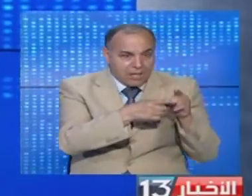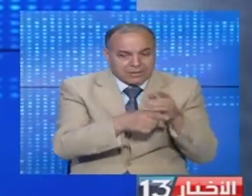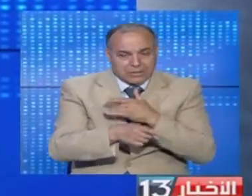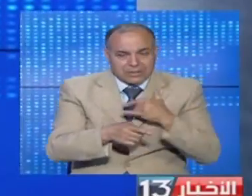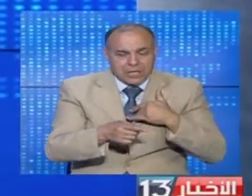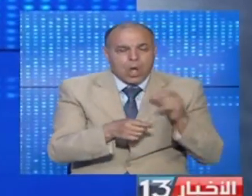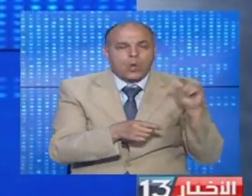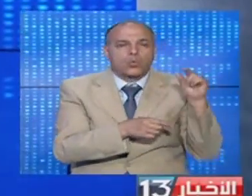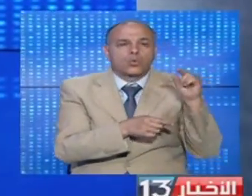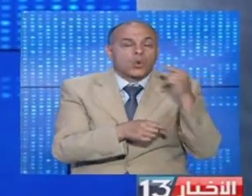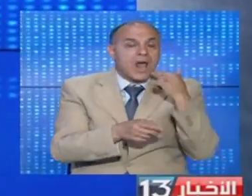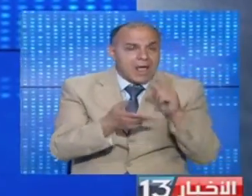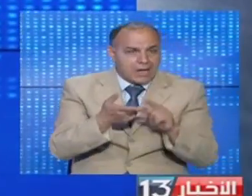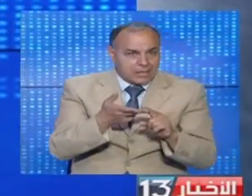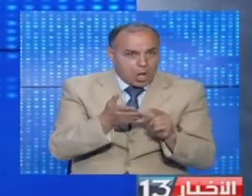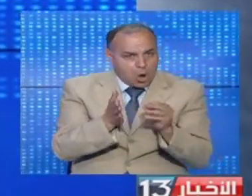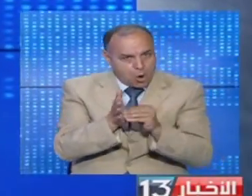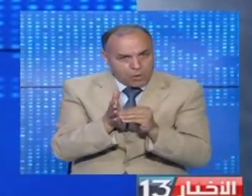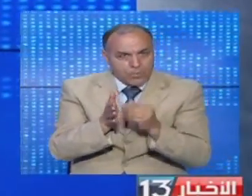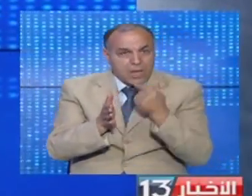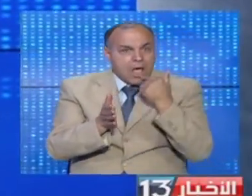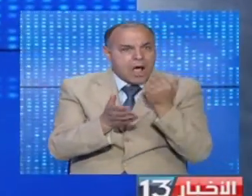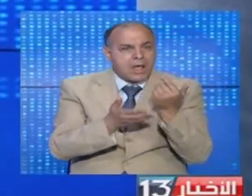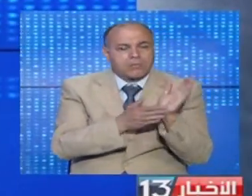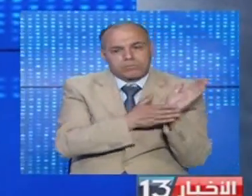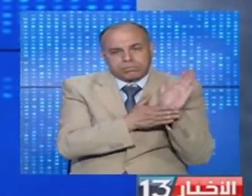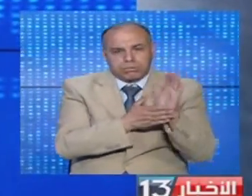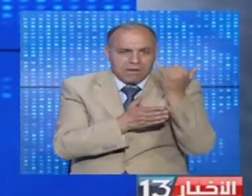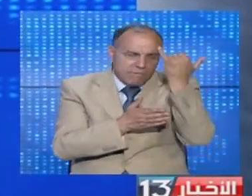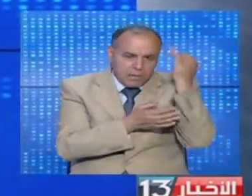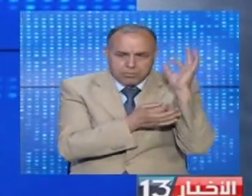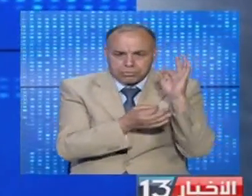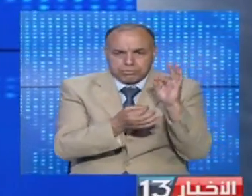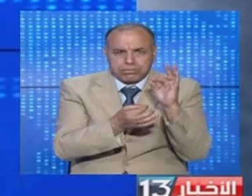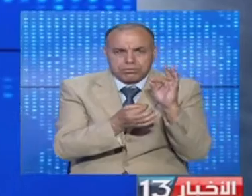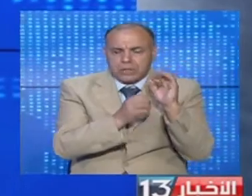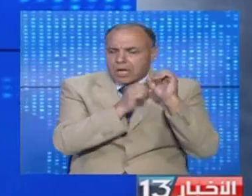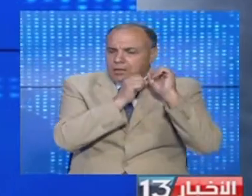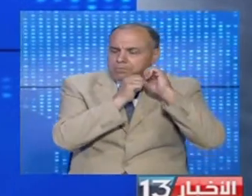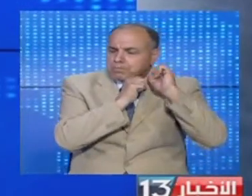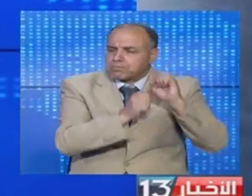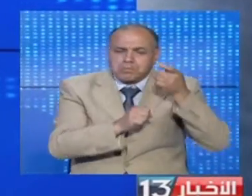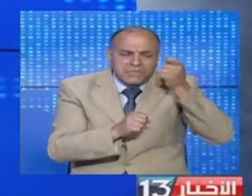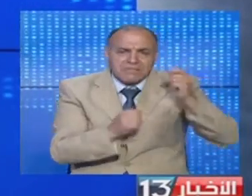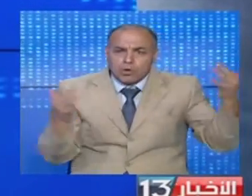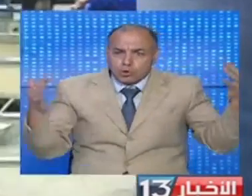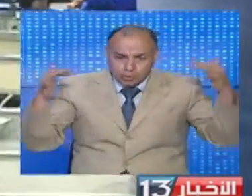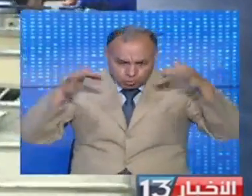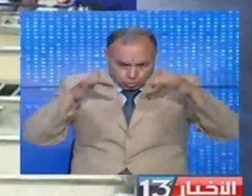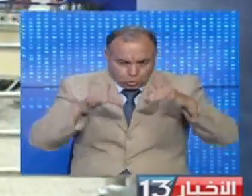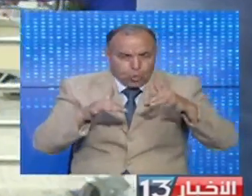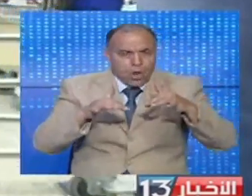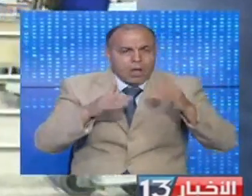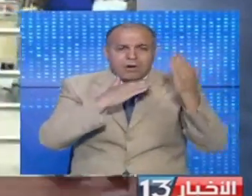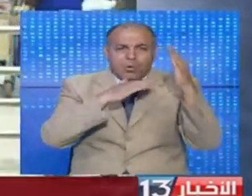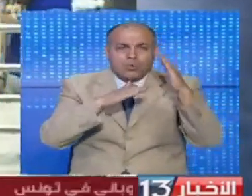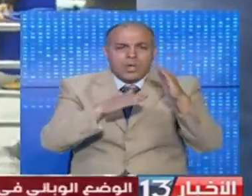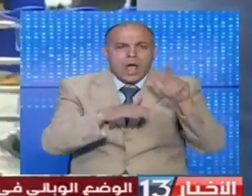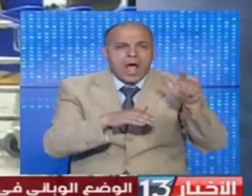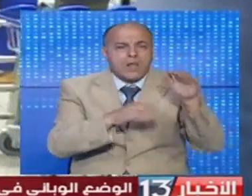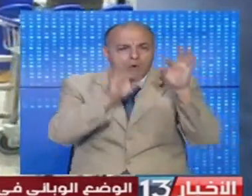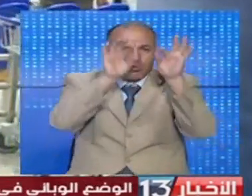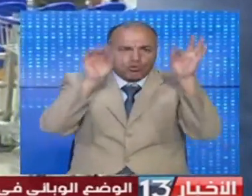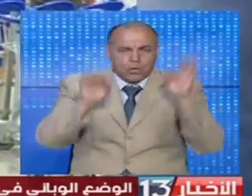الدكتور امان الله المصعد ايضا تقديمها مقترح رفع الحجر الاجباري على الوافدين الذين يحملون